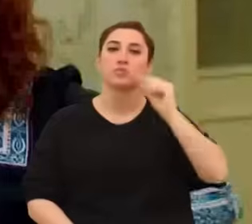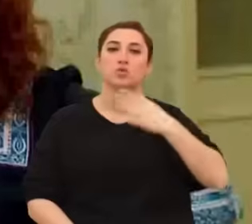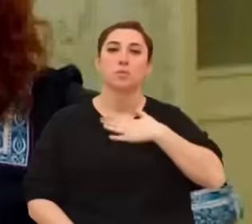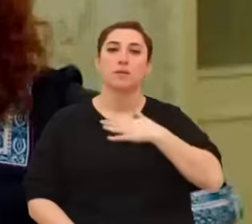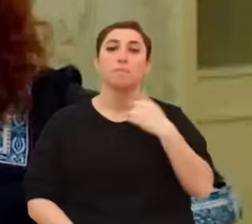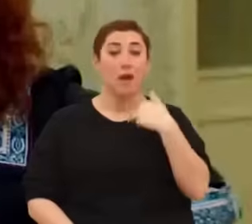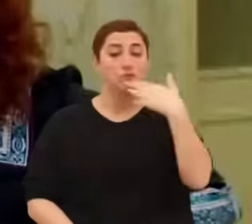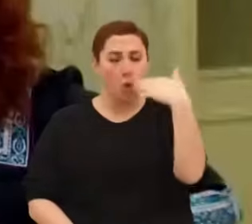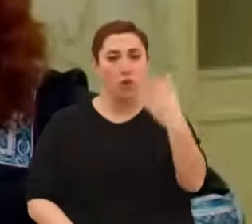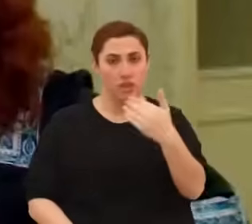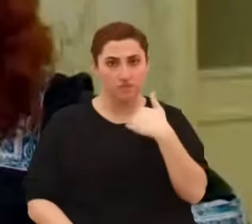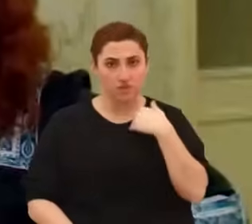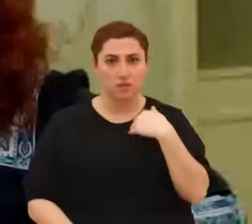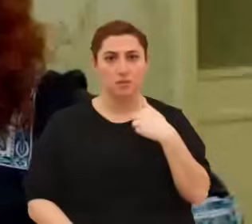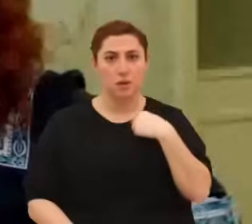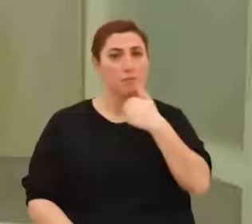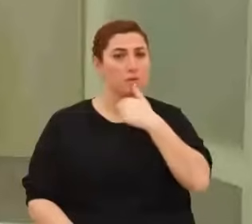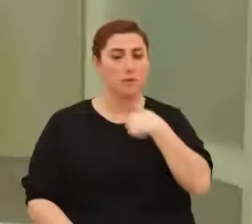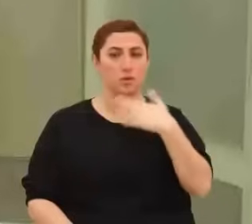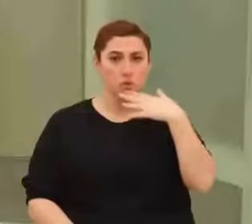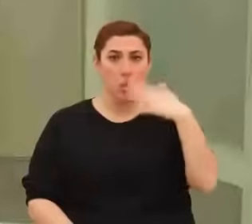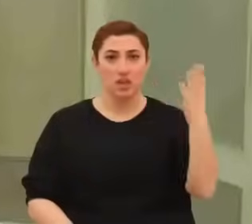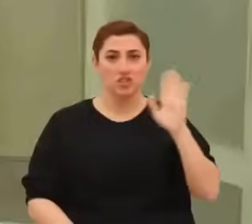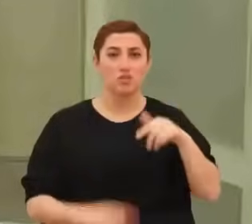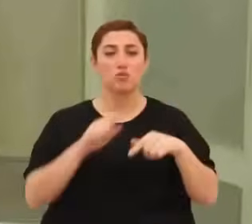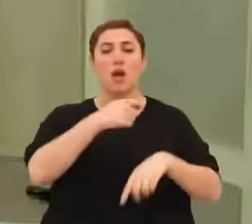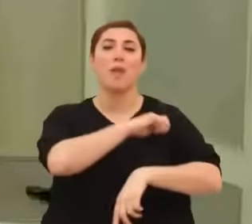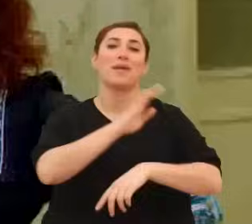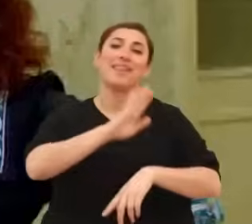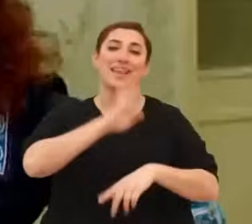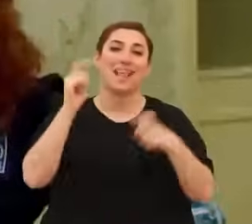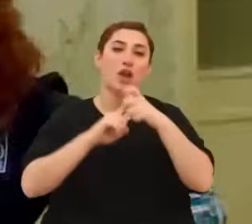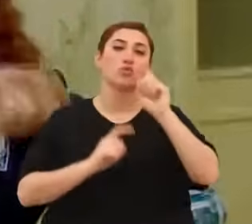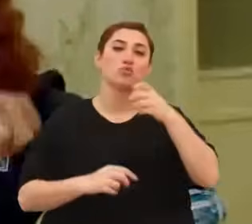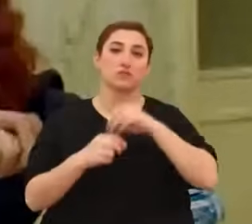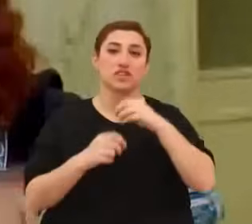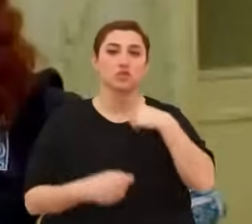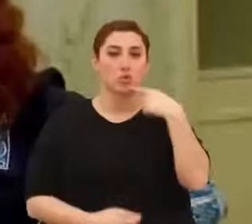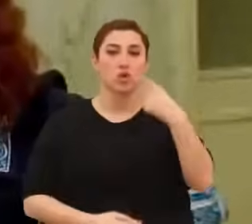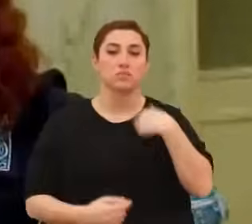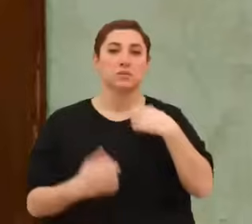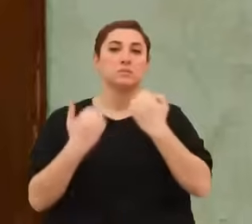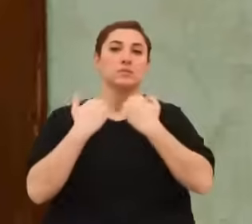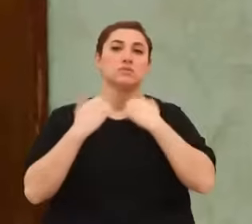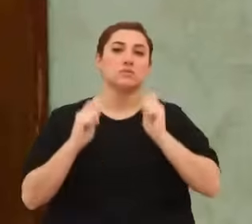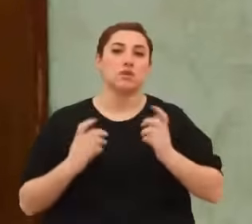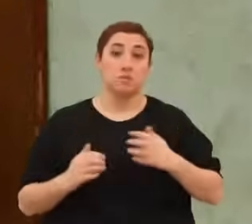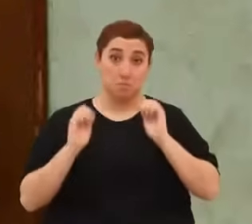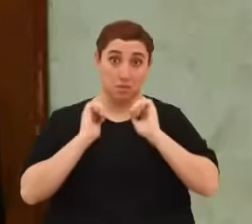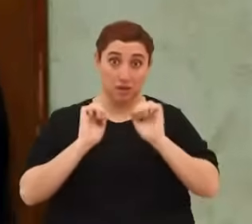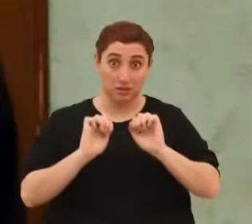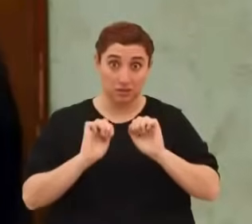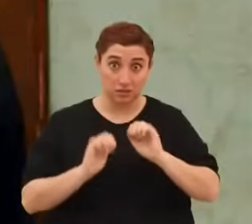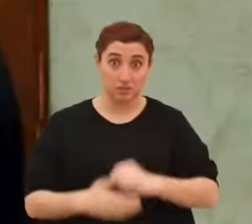benim ya. Ben söyleyecektim. Ben babama söyleyecektim ki buna Almanya gitti Ergun'u bulmaya diye söyleyecektim. Baskı yaptılar bana. Ha, baskı